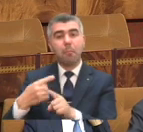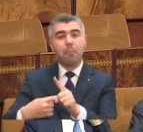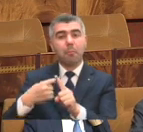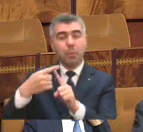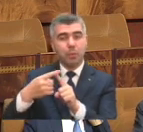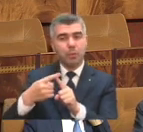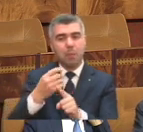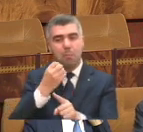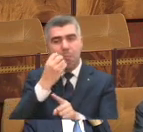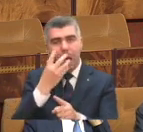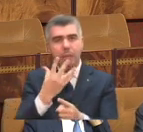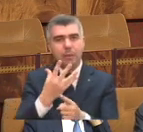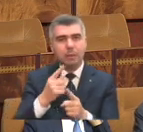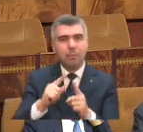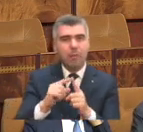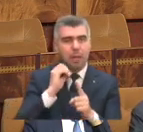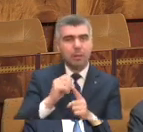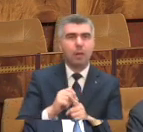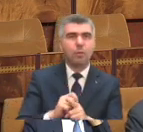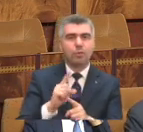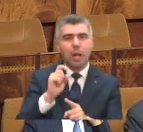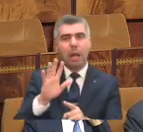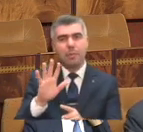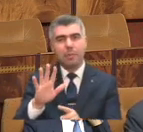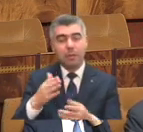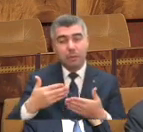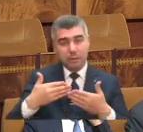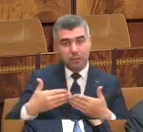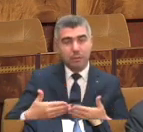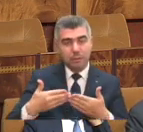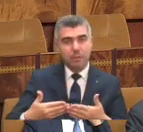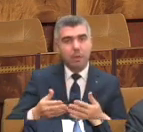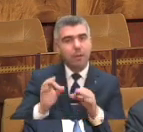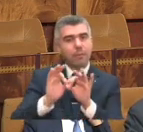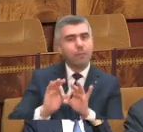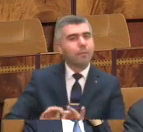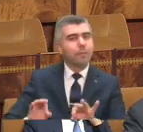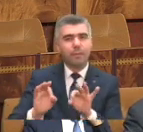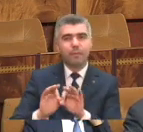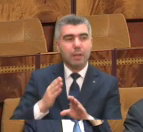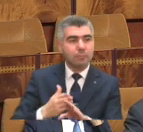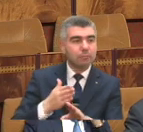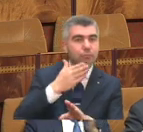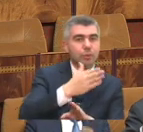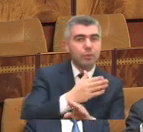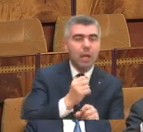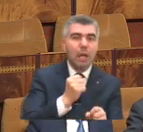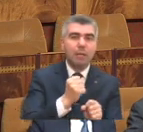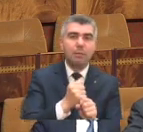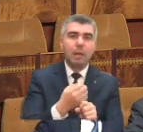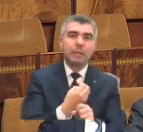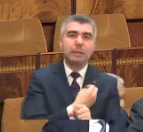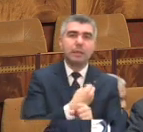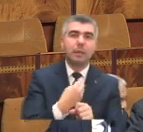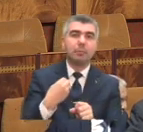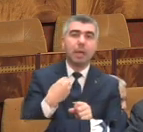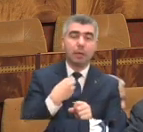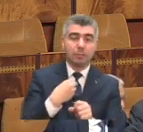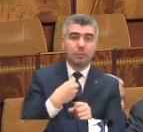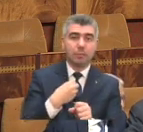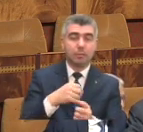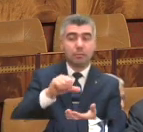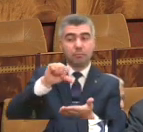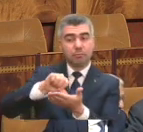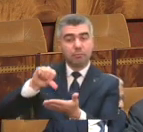ولا شهر 5، ولحد الان مازال ما التحقوش بالمستشفيات الاقليميه